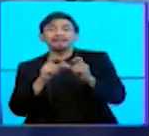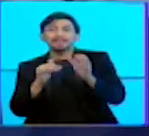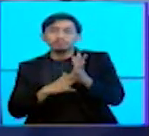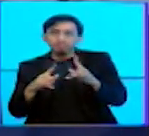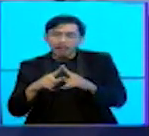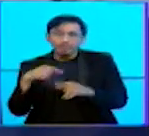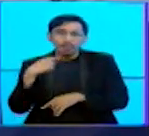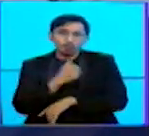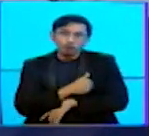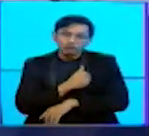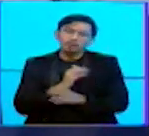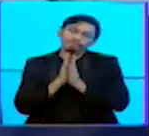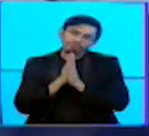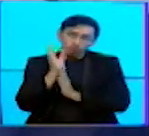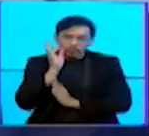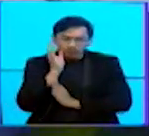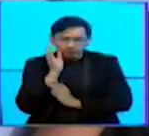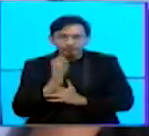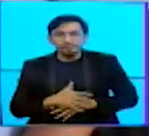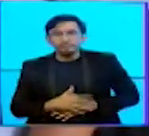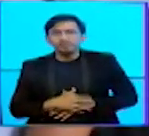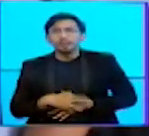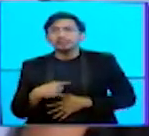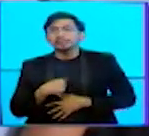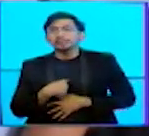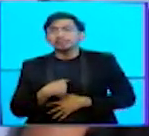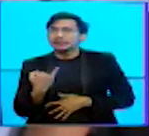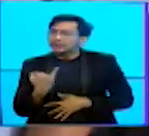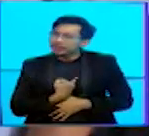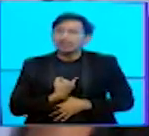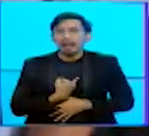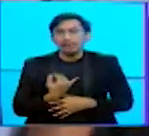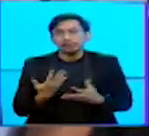Ibu mohon maaf kami, ya. Jadi mungkin atas kebodohan kami, atas kehilapan kami,